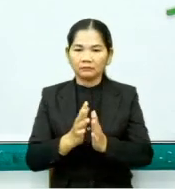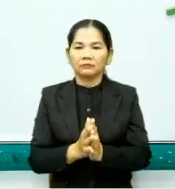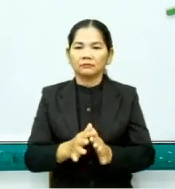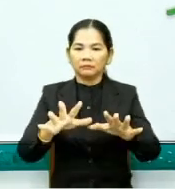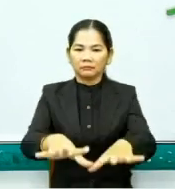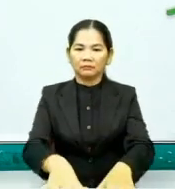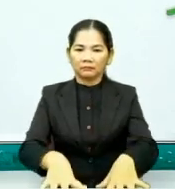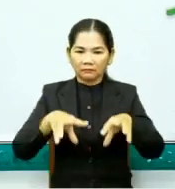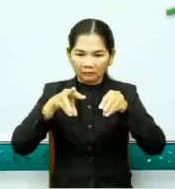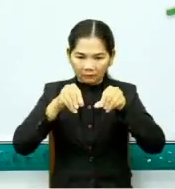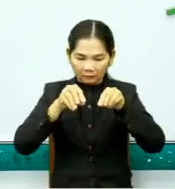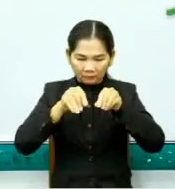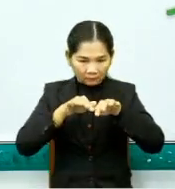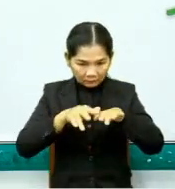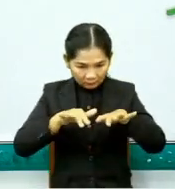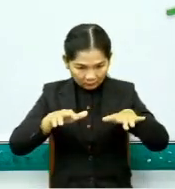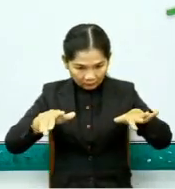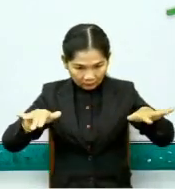chnê